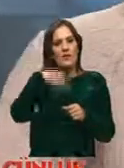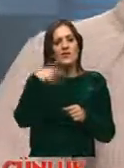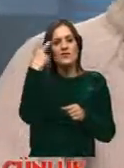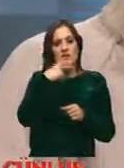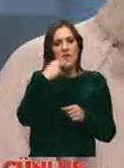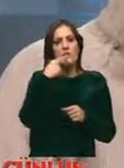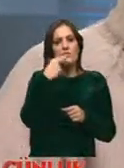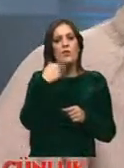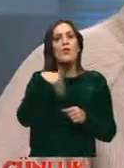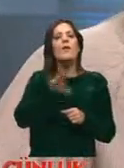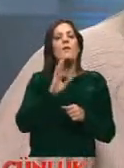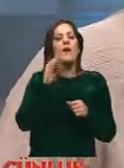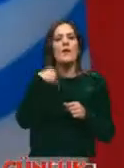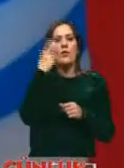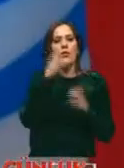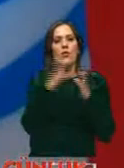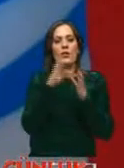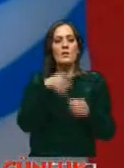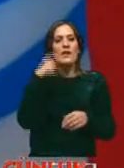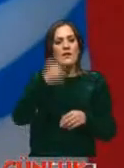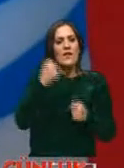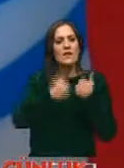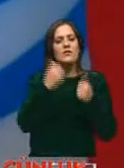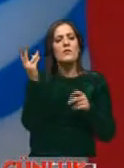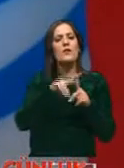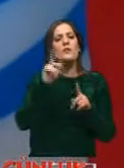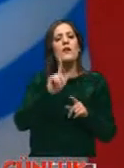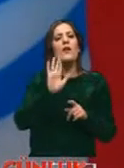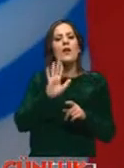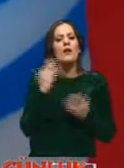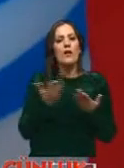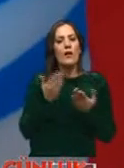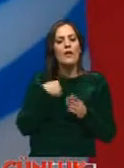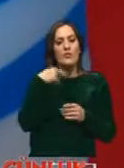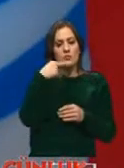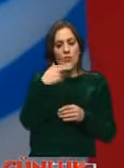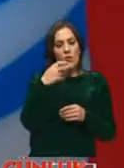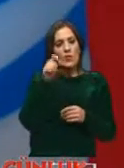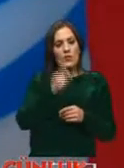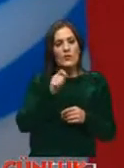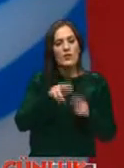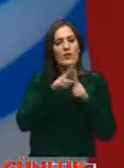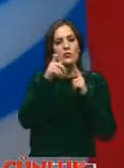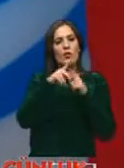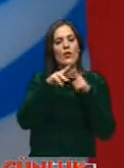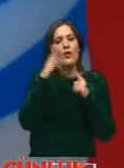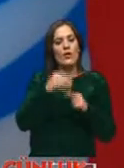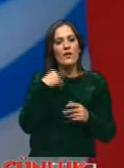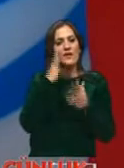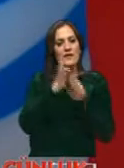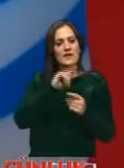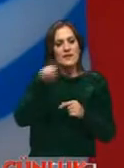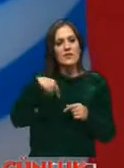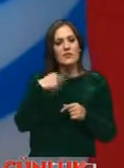şarkı söyleyemeyenler çok güzel. İşte korosu ben bundan gibi. İlla yarışmaya katılmaya gerek yok yahu. Yani hani söyleyecek notası olan insanlar. Kesinlikle.